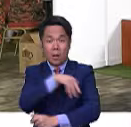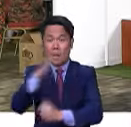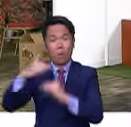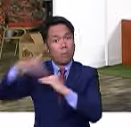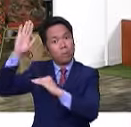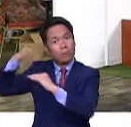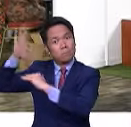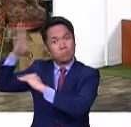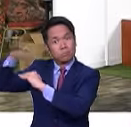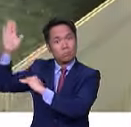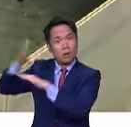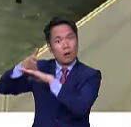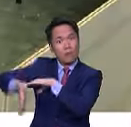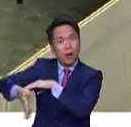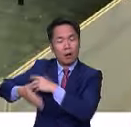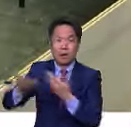terbeban.